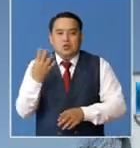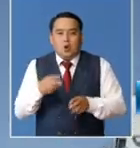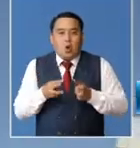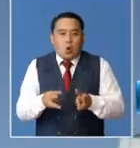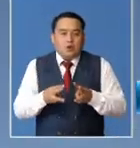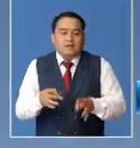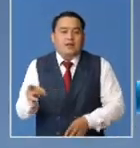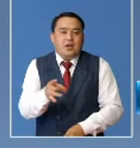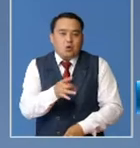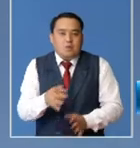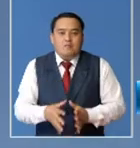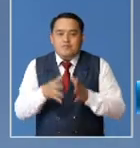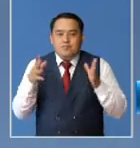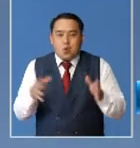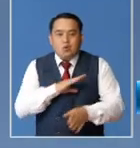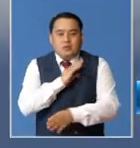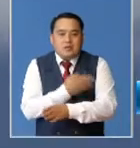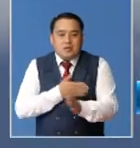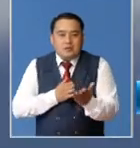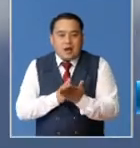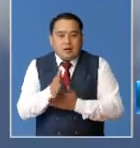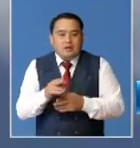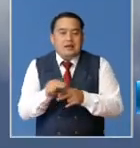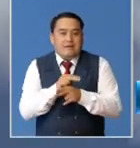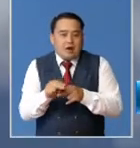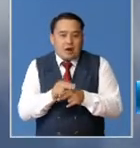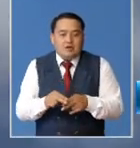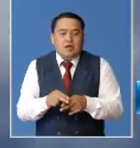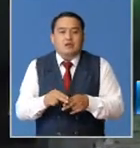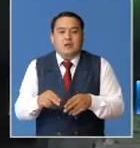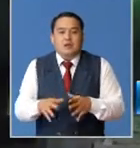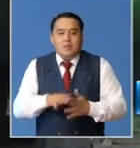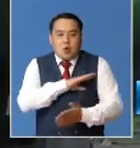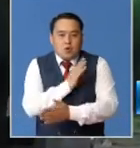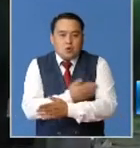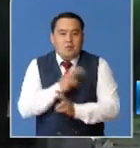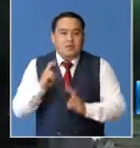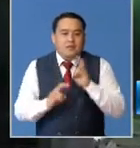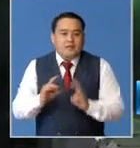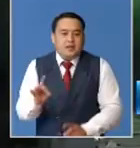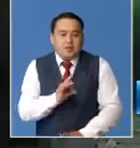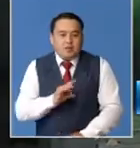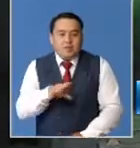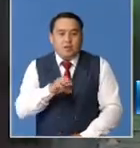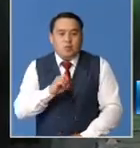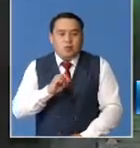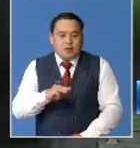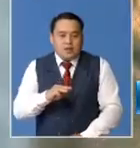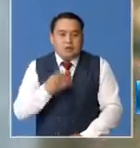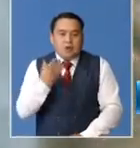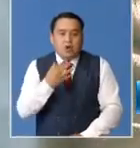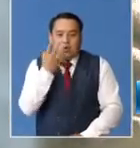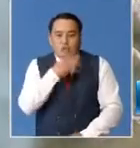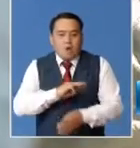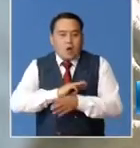котельных региона. Больше всего сил и средств направлено на реставрацию котлов на самом мощном предприятии региона – Баскуат. За счет него